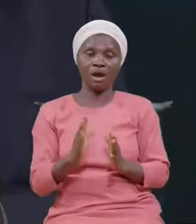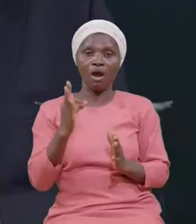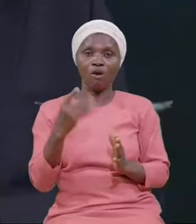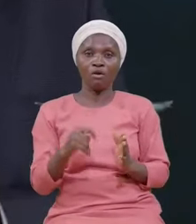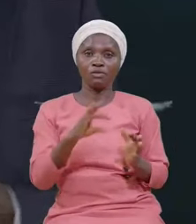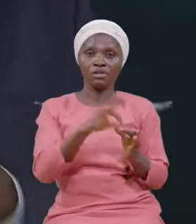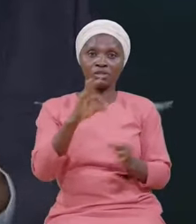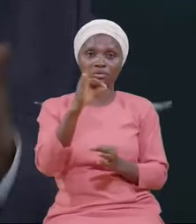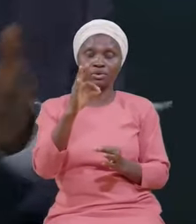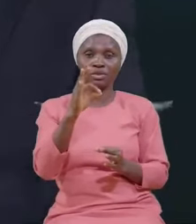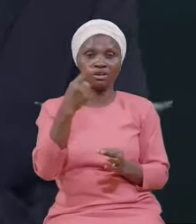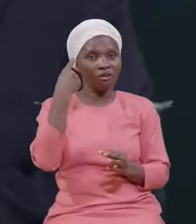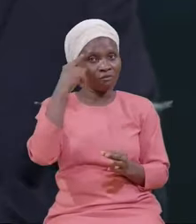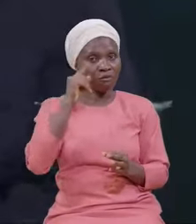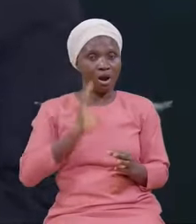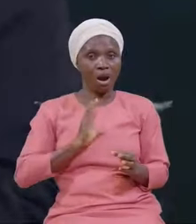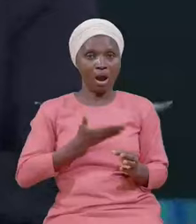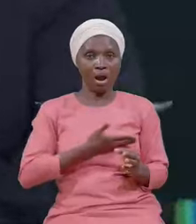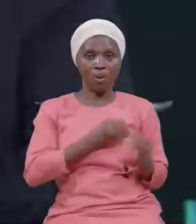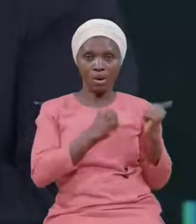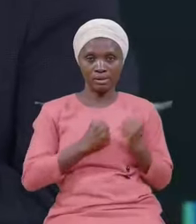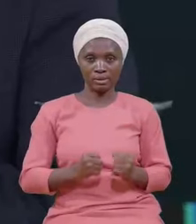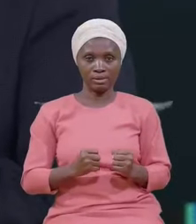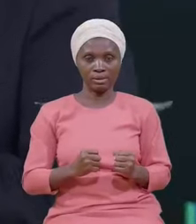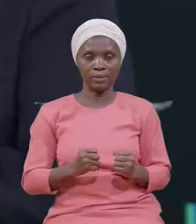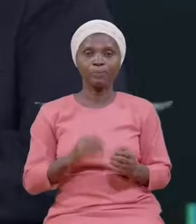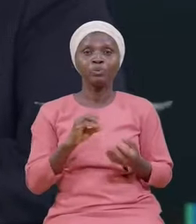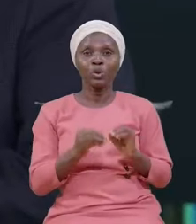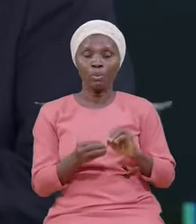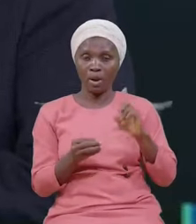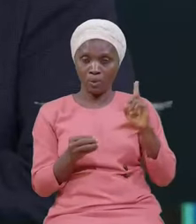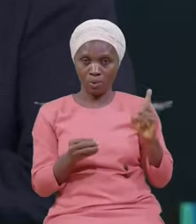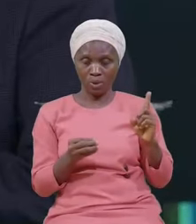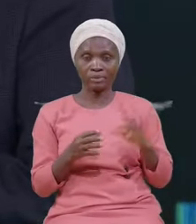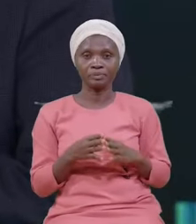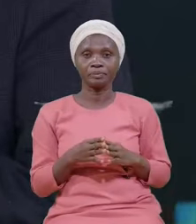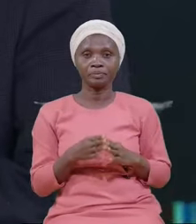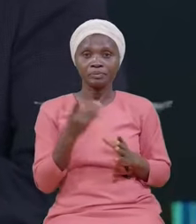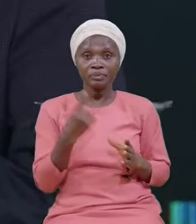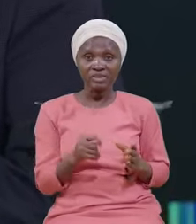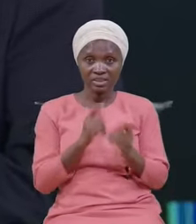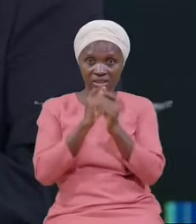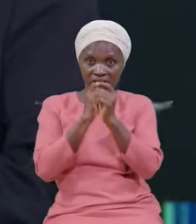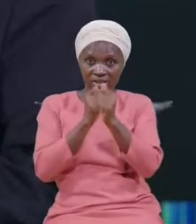pour notre force. Voyons le premier élément dans ce premier point. Le don de Dieu